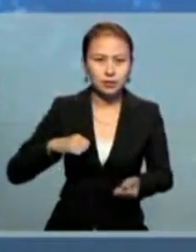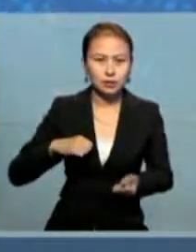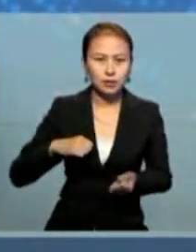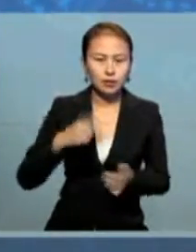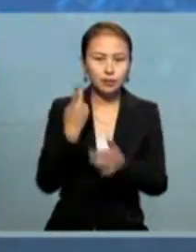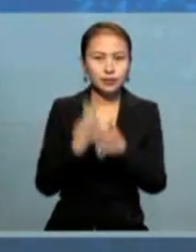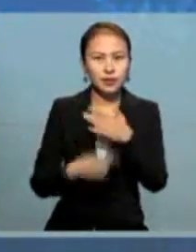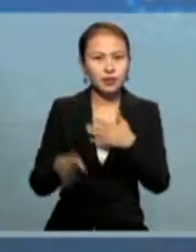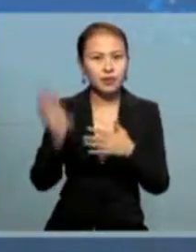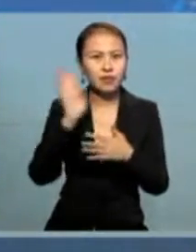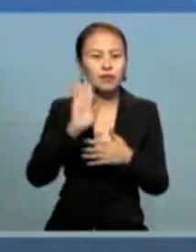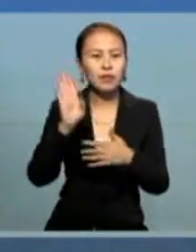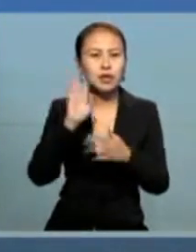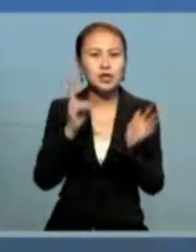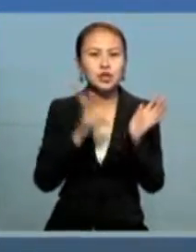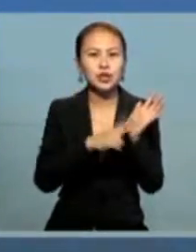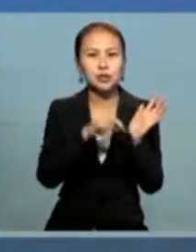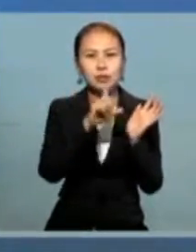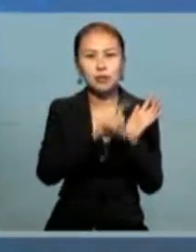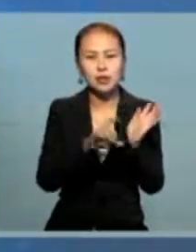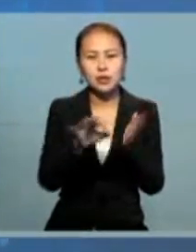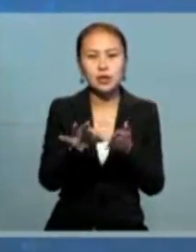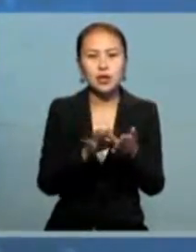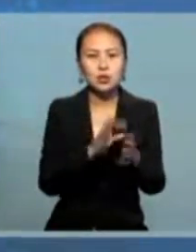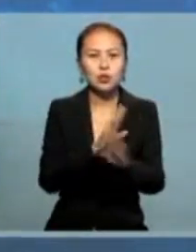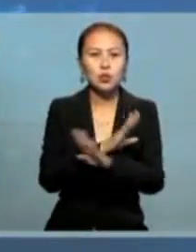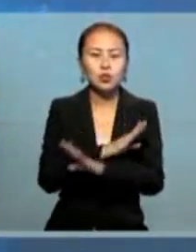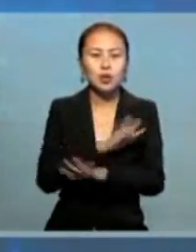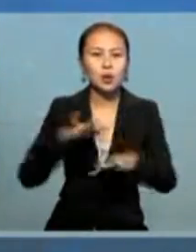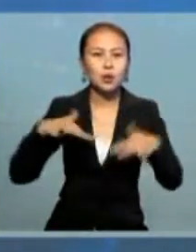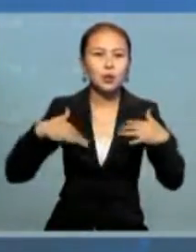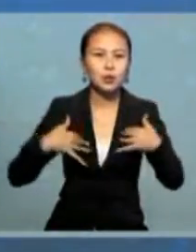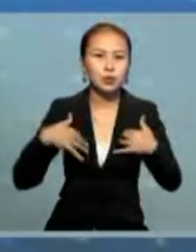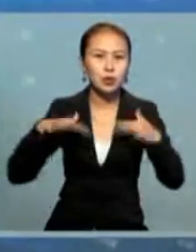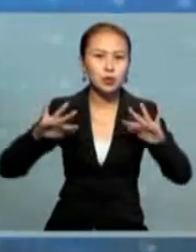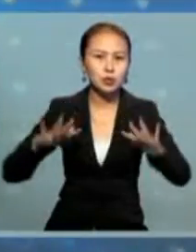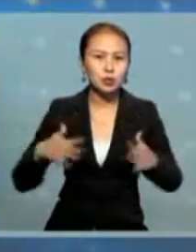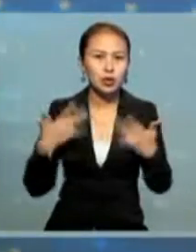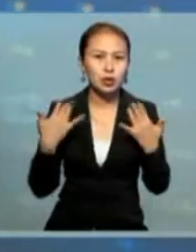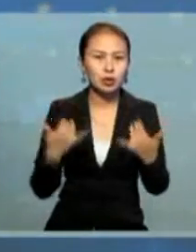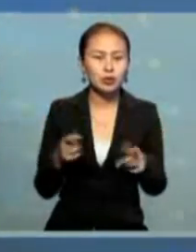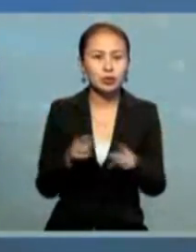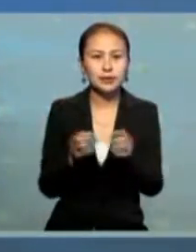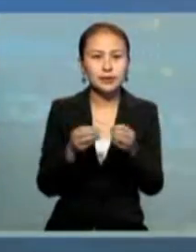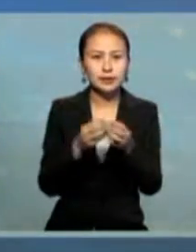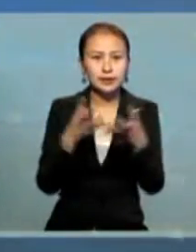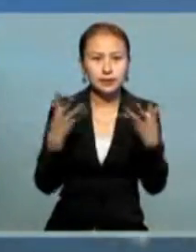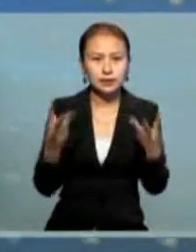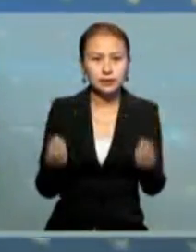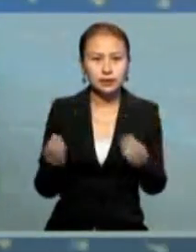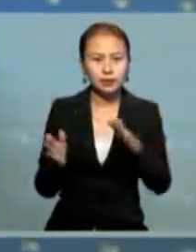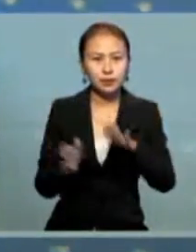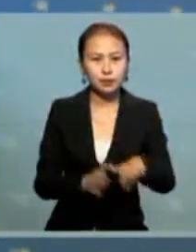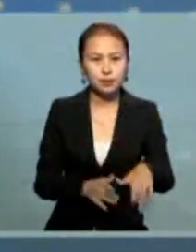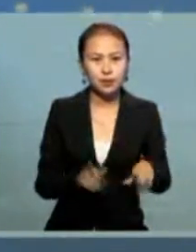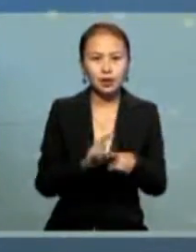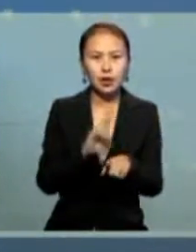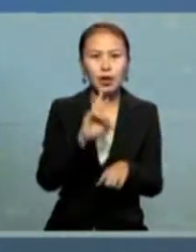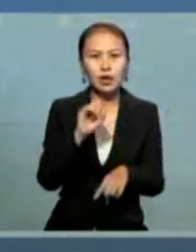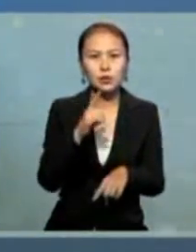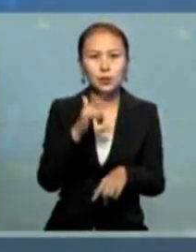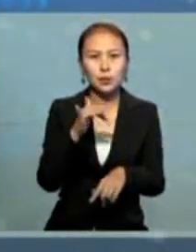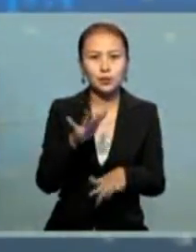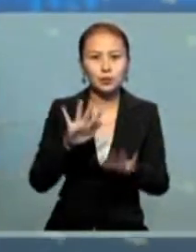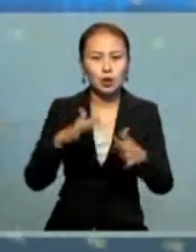өз суға кетті. Бірден 7 адам тілсіз жаудың құрбаны болған қайғылы жайттың болғанына қазір 10 күннен асты. Дегенмен қазығұрт жұрты